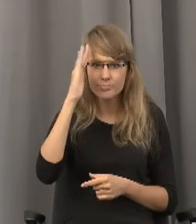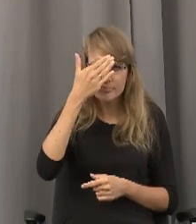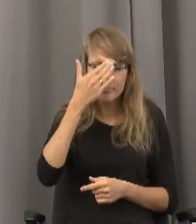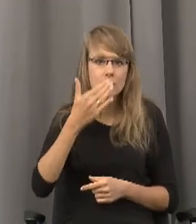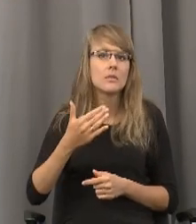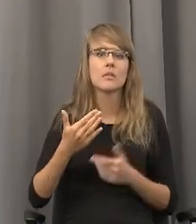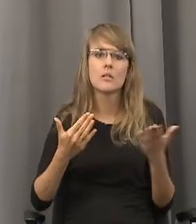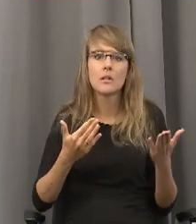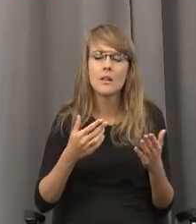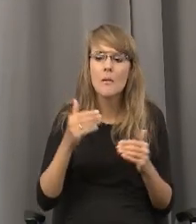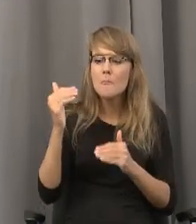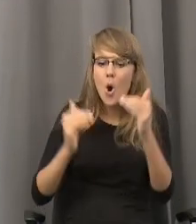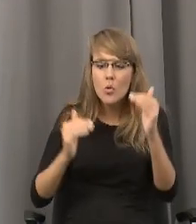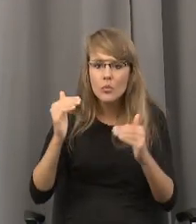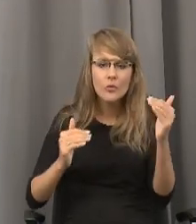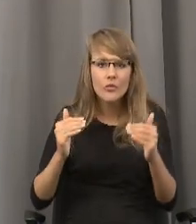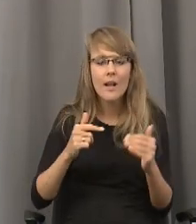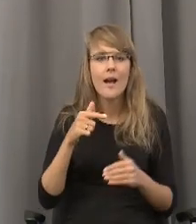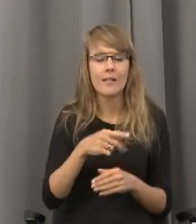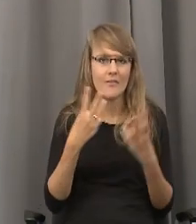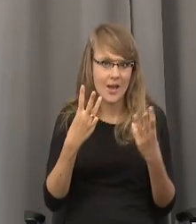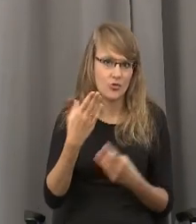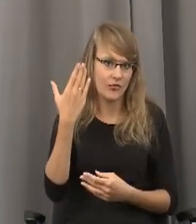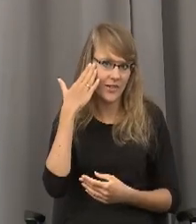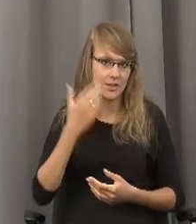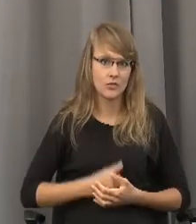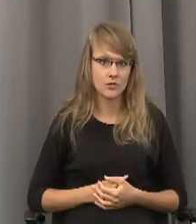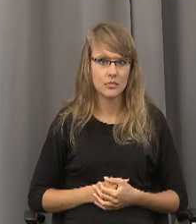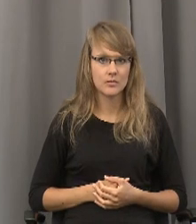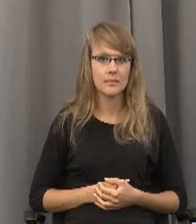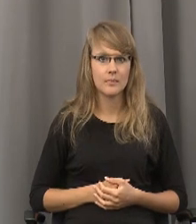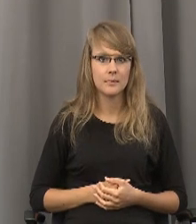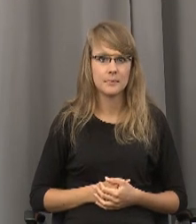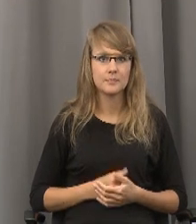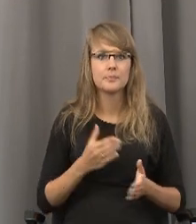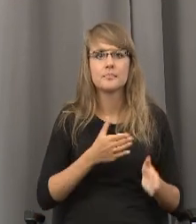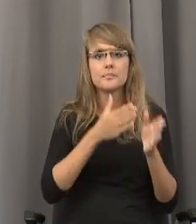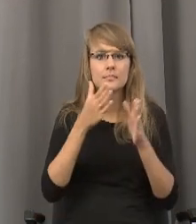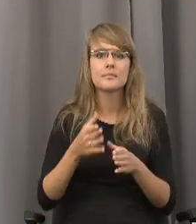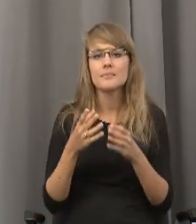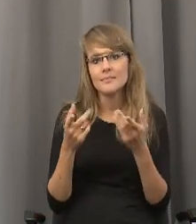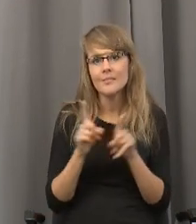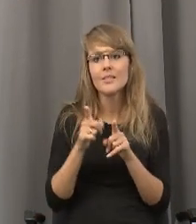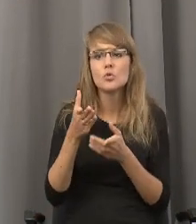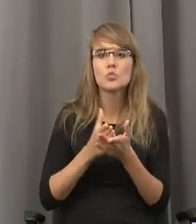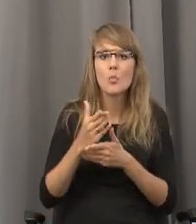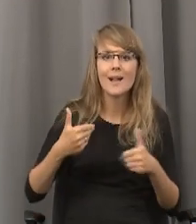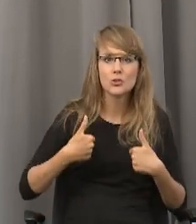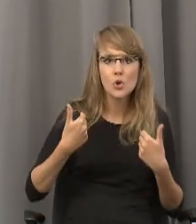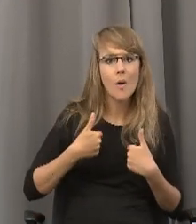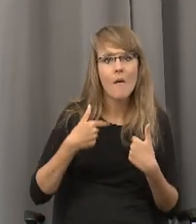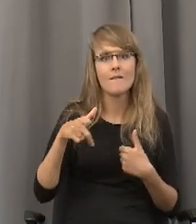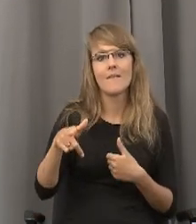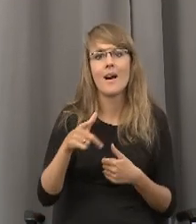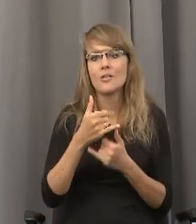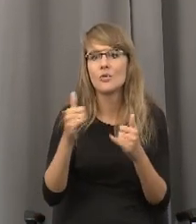jest niezwykle dla nas istotna. Nie mówię już oczywiście tutaj o rozbudowie służby zdrowia, o